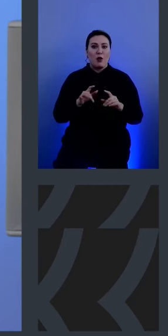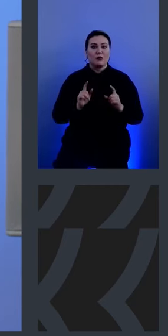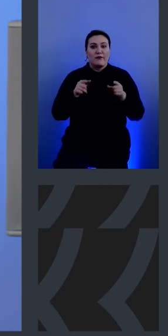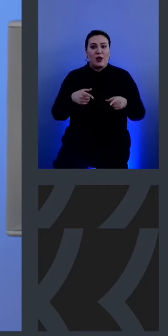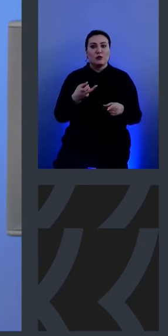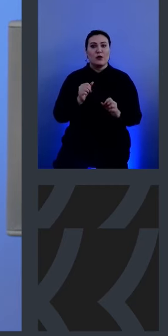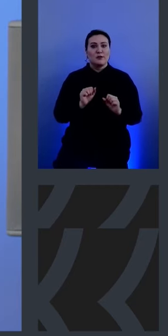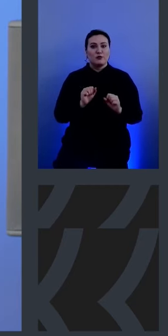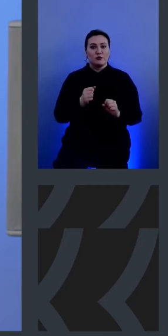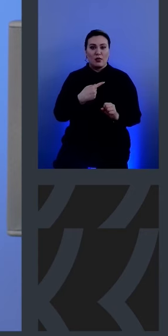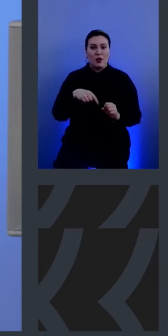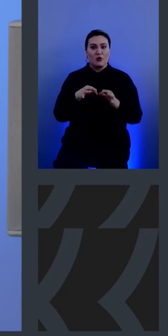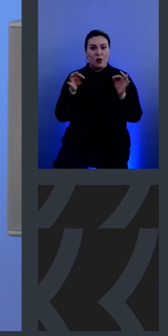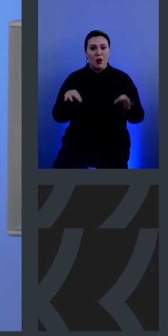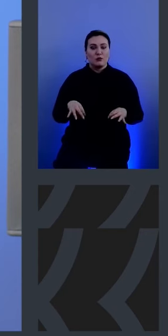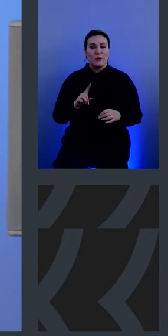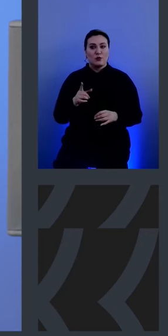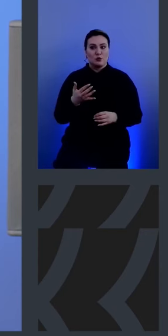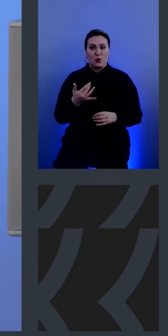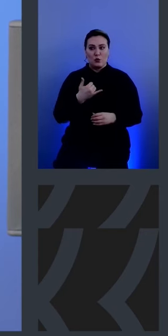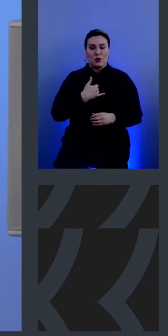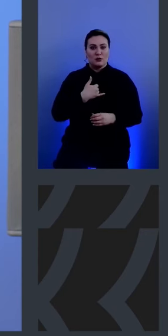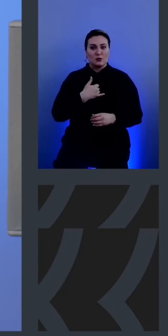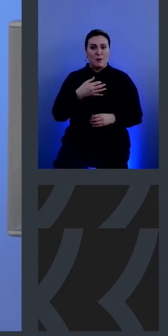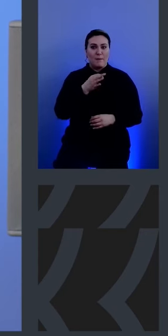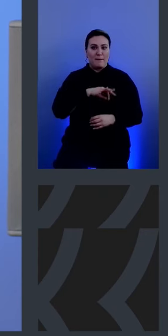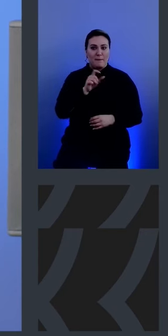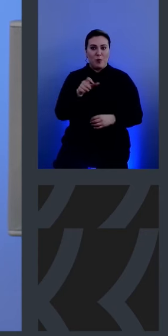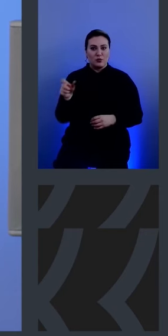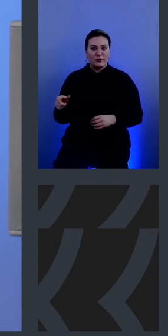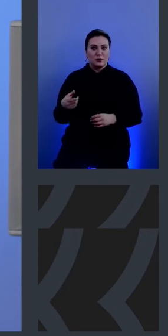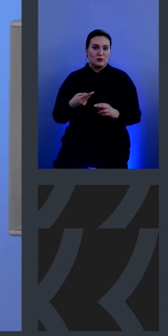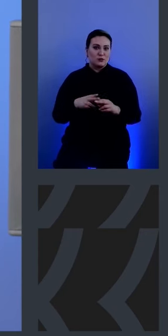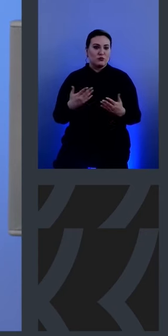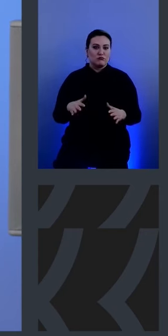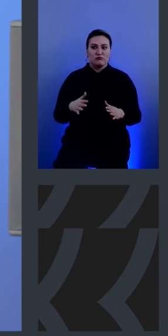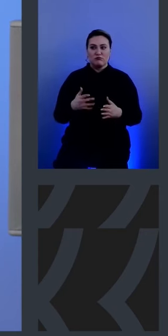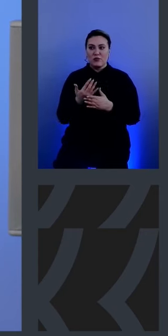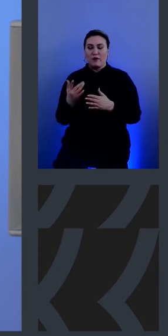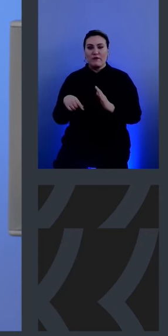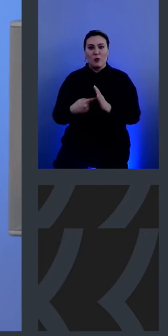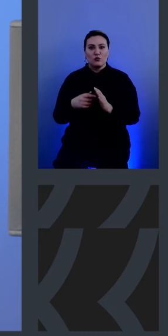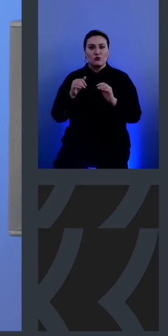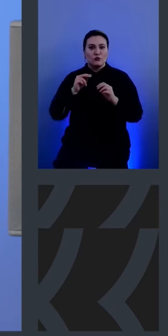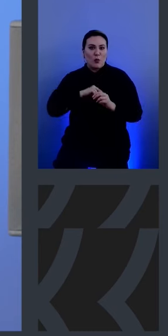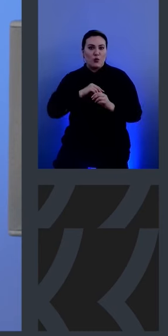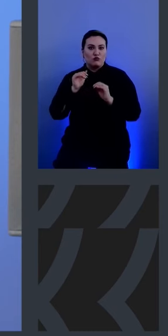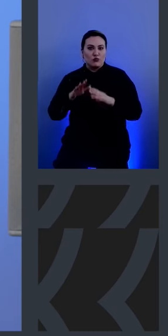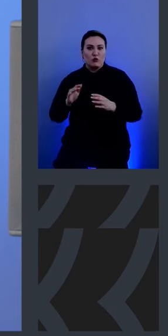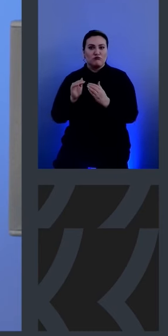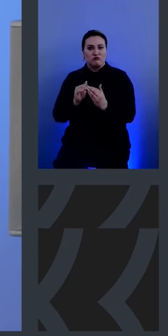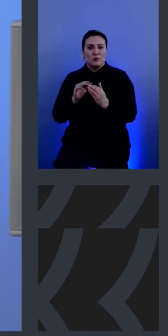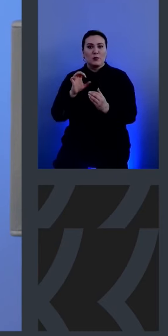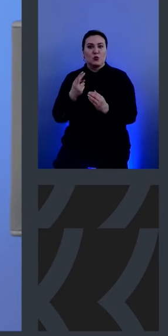защиты наших аккаунтов, поскольку у нас пользователи, там ряд рабочих вопросов решает в том числе там, в